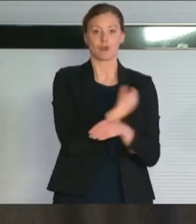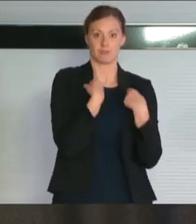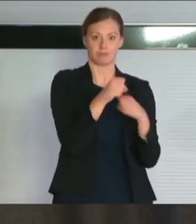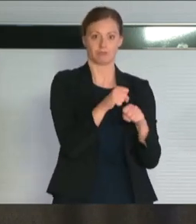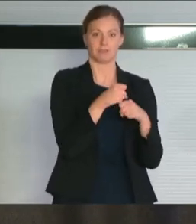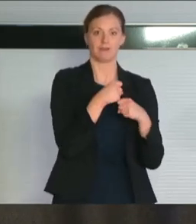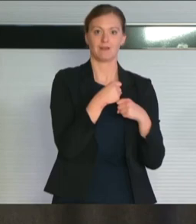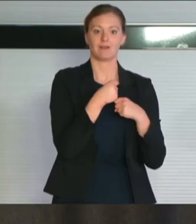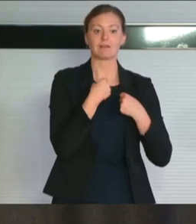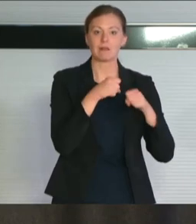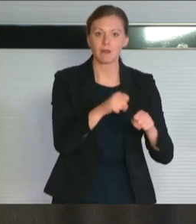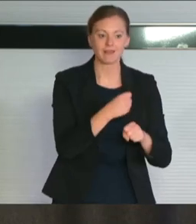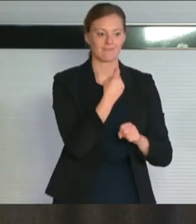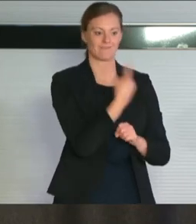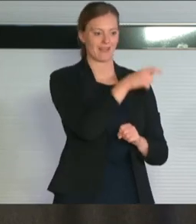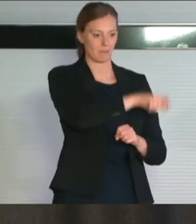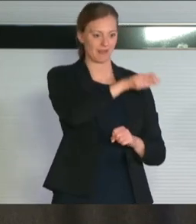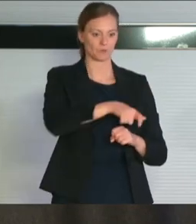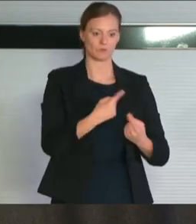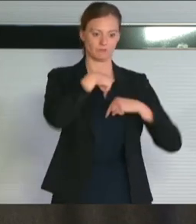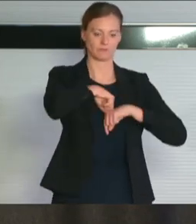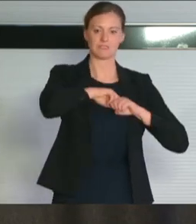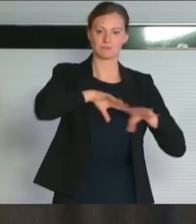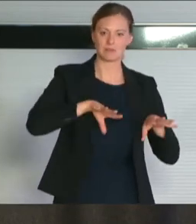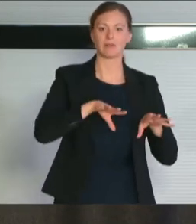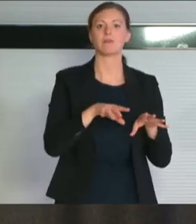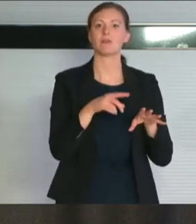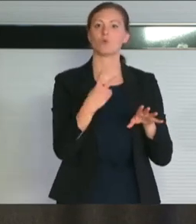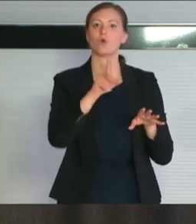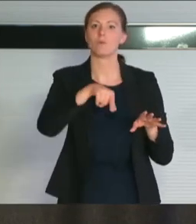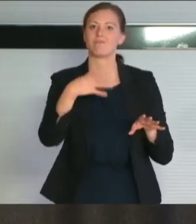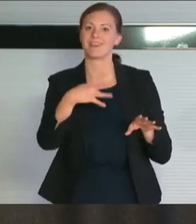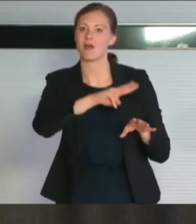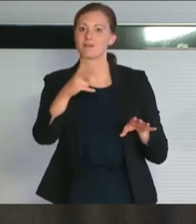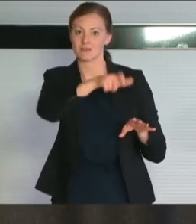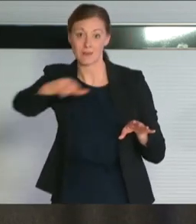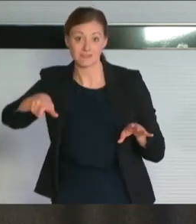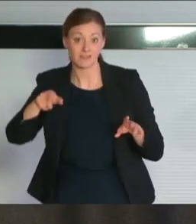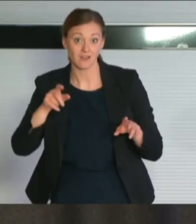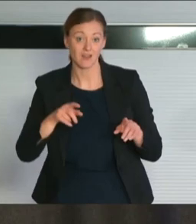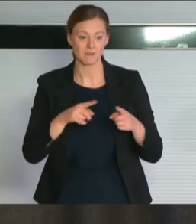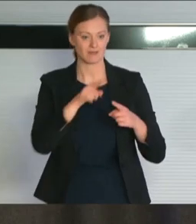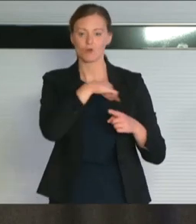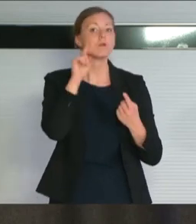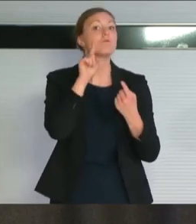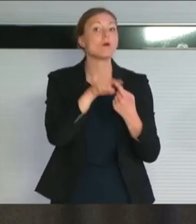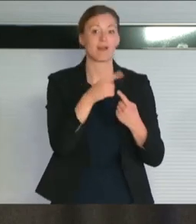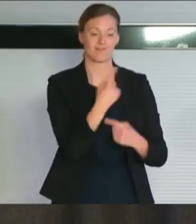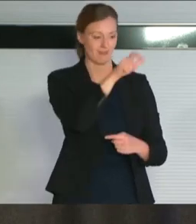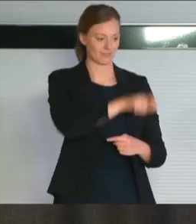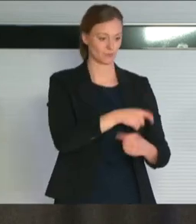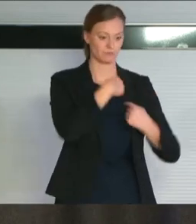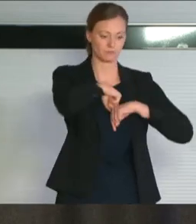så smittet hver koronasmittet trolig 2,4 andre. Vårt mål er at hver koronasmittet